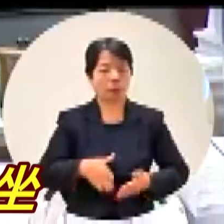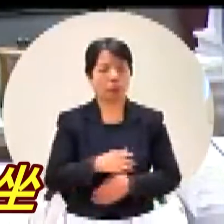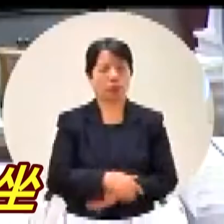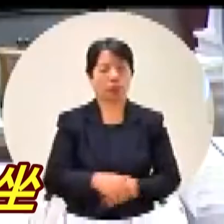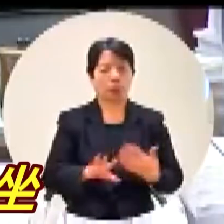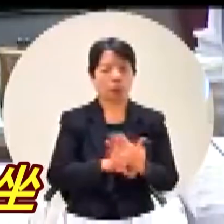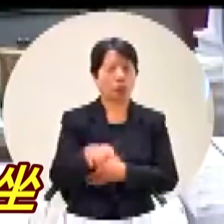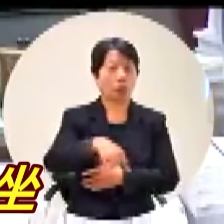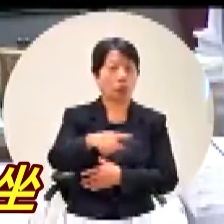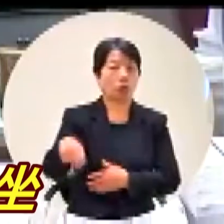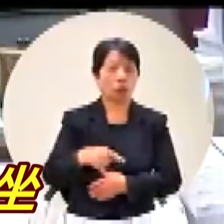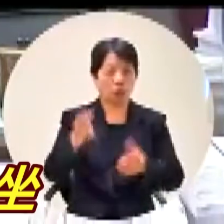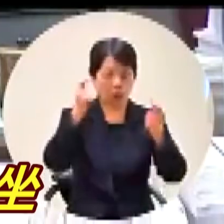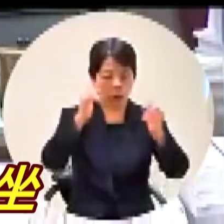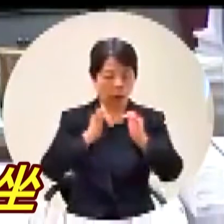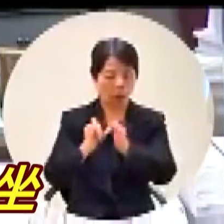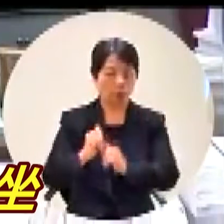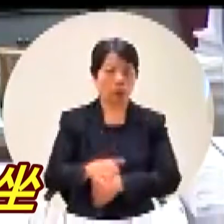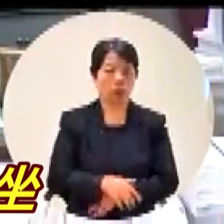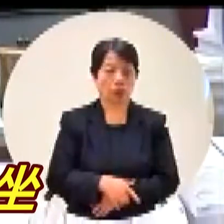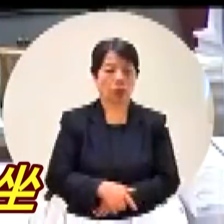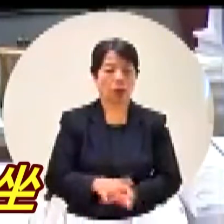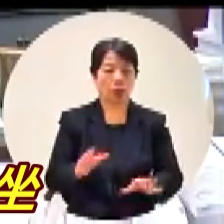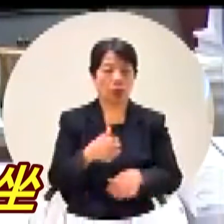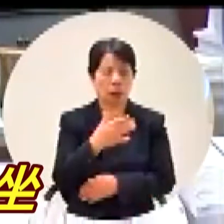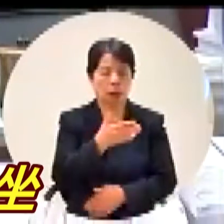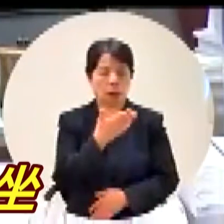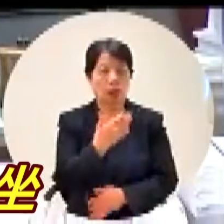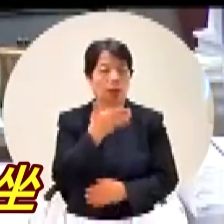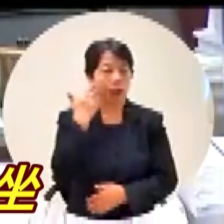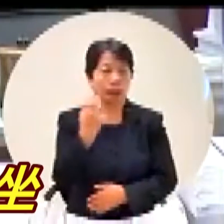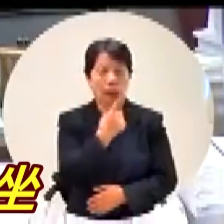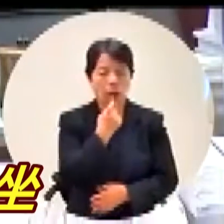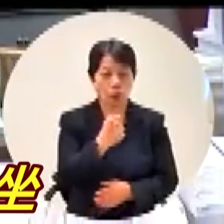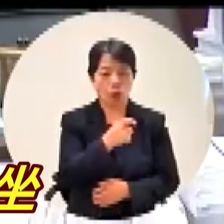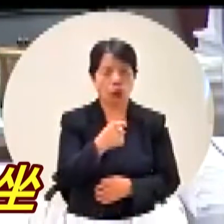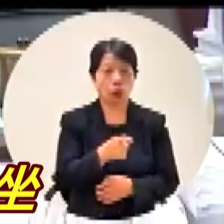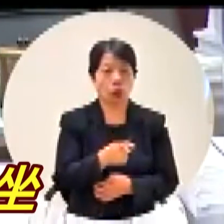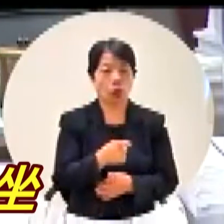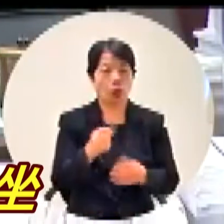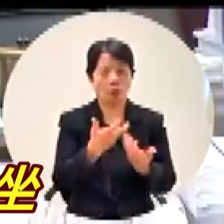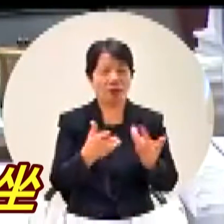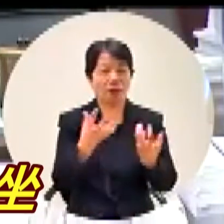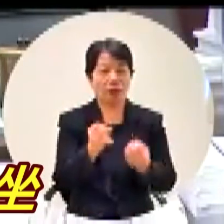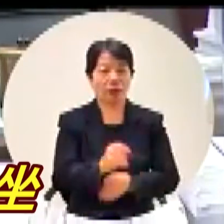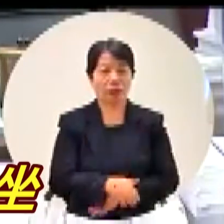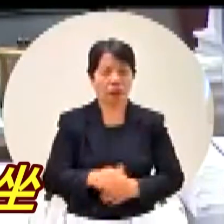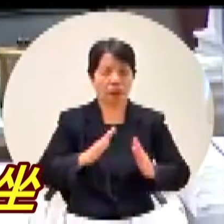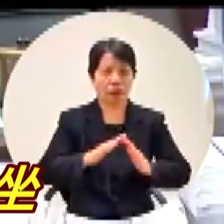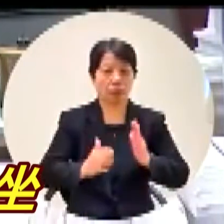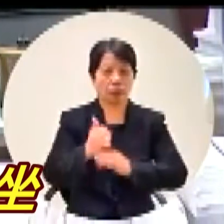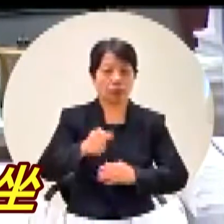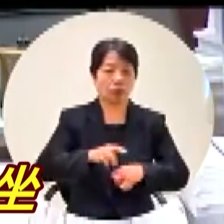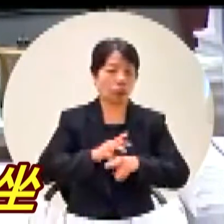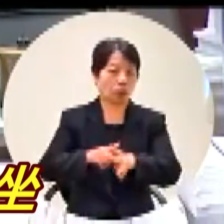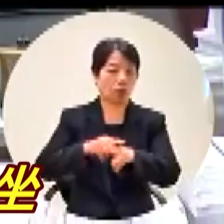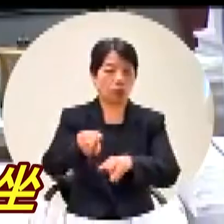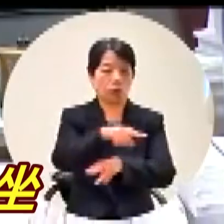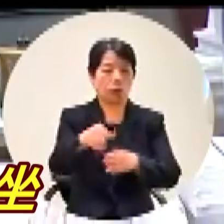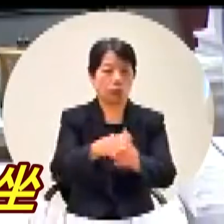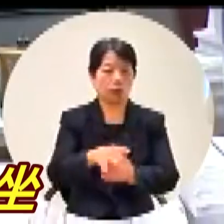一群高雄市民，不分蓝绿，都是你的市民，等一下请市长出去面对，接受他们的陈